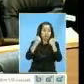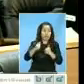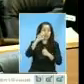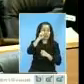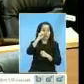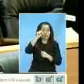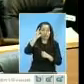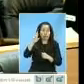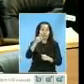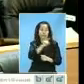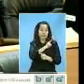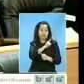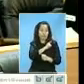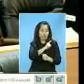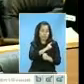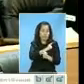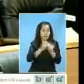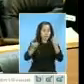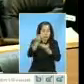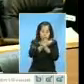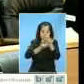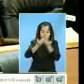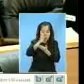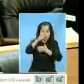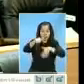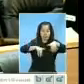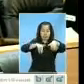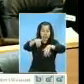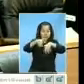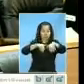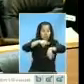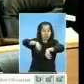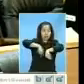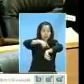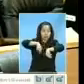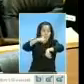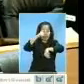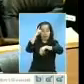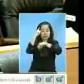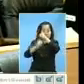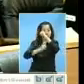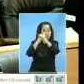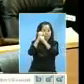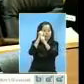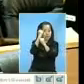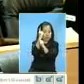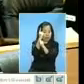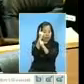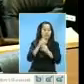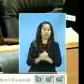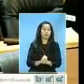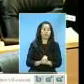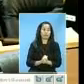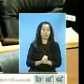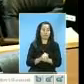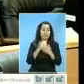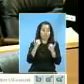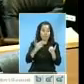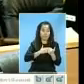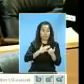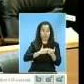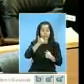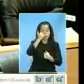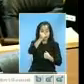ทำประชาพิจารณ์รับฟังความคิดเห็นของพี่น้องประชาชนต้องใช้เวลา1ปีท่านประธานครับผมไปร่วมประ